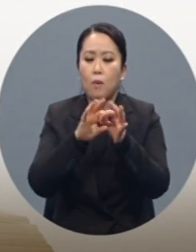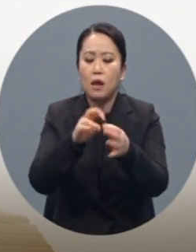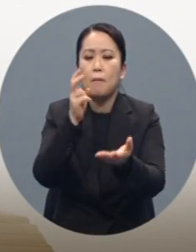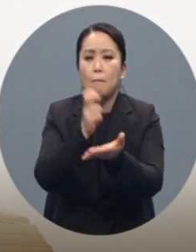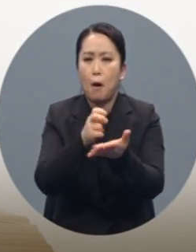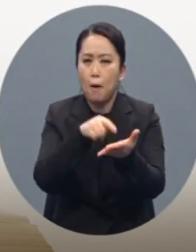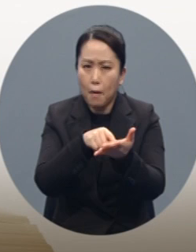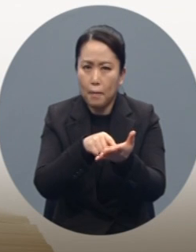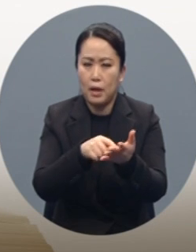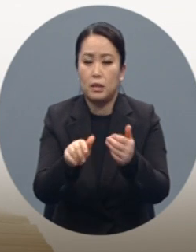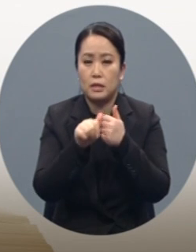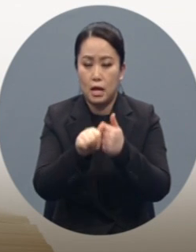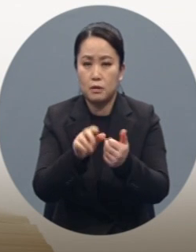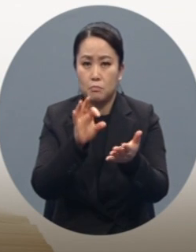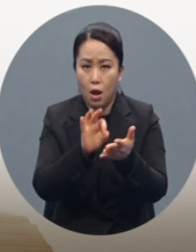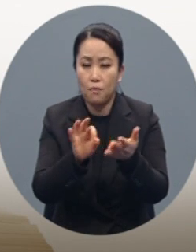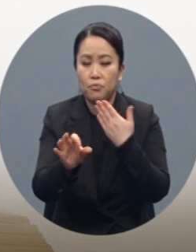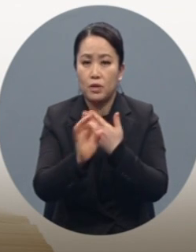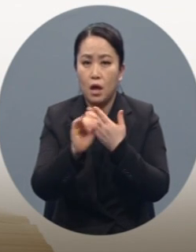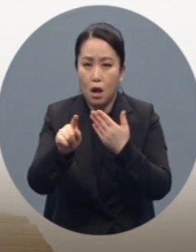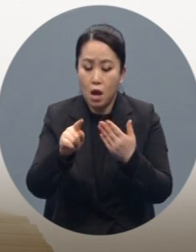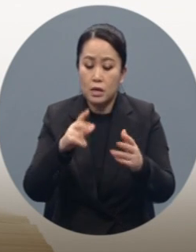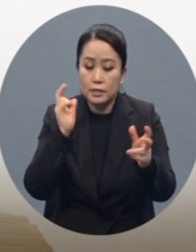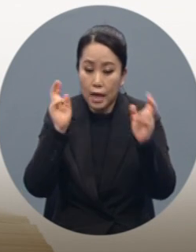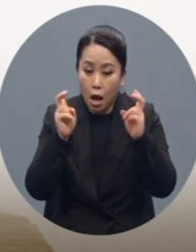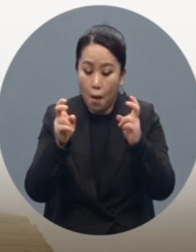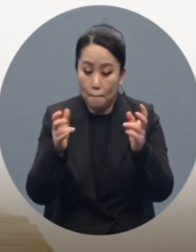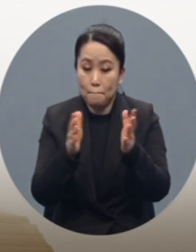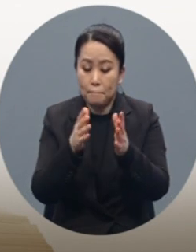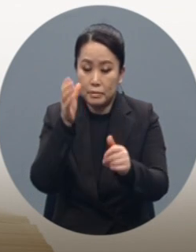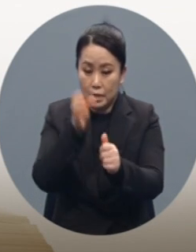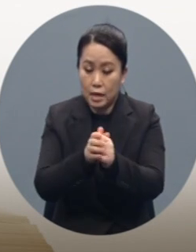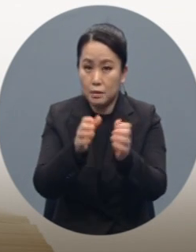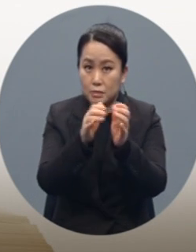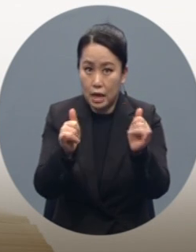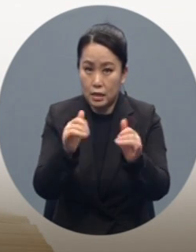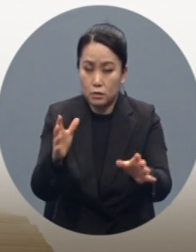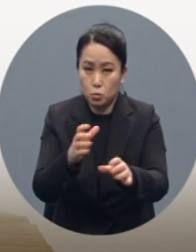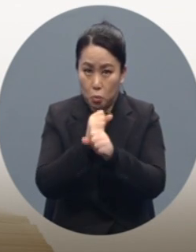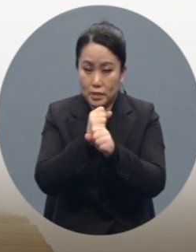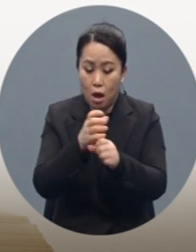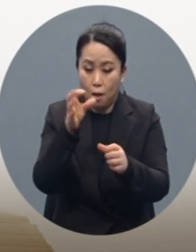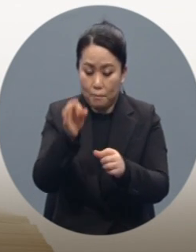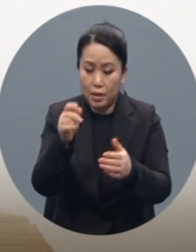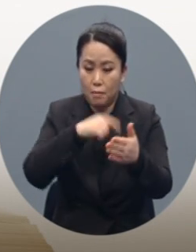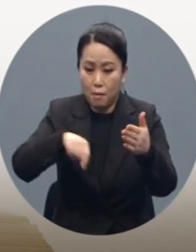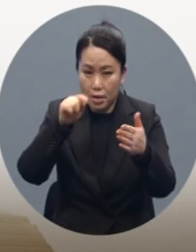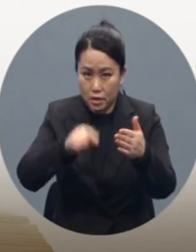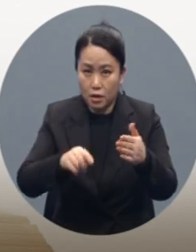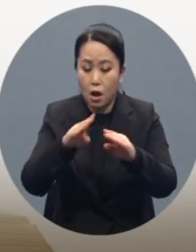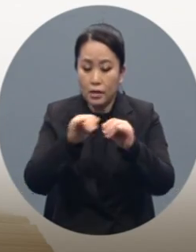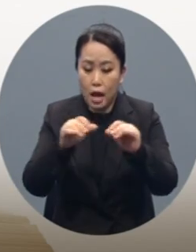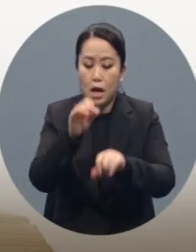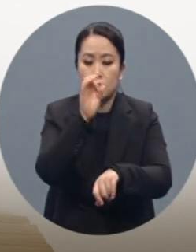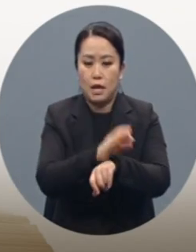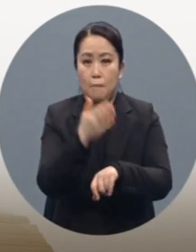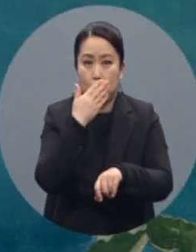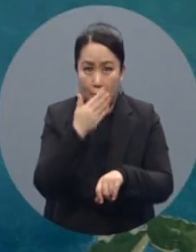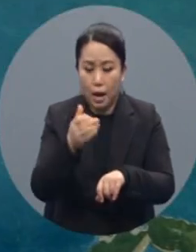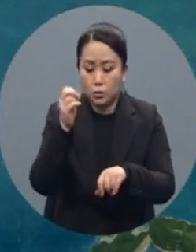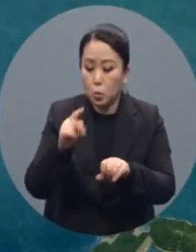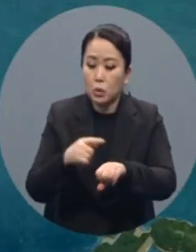사업 쌩 되는 총사업비 범위 내에서 토지를 취득하고 남은 토지 돼서도 우선 매입할 수